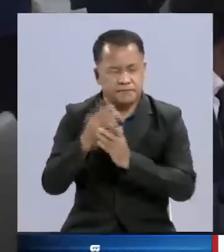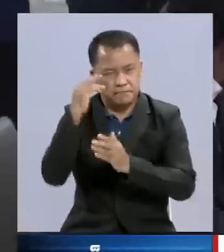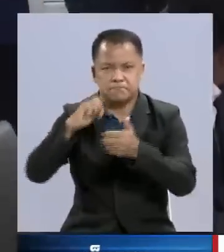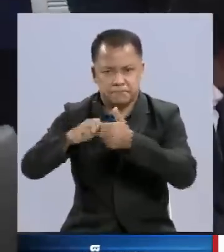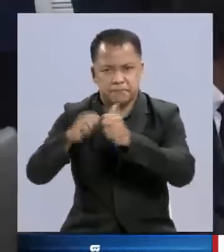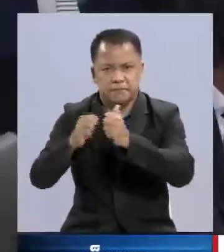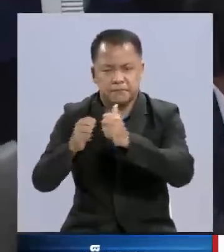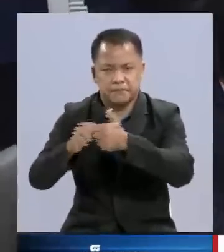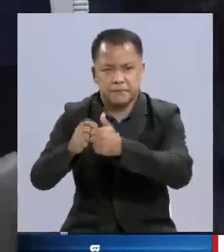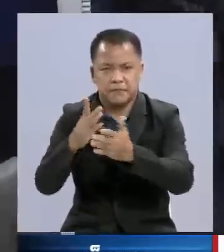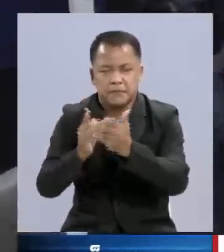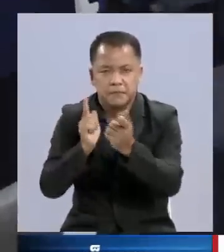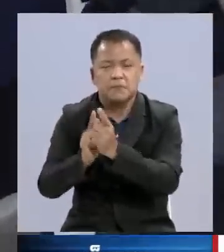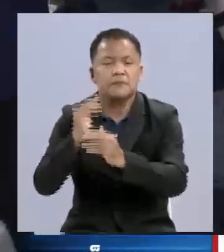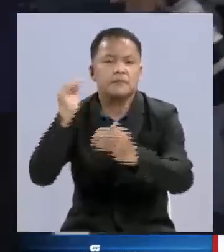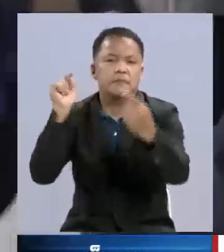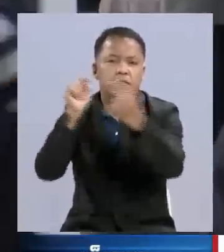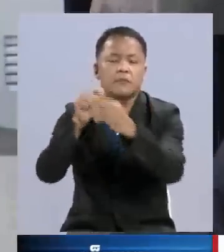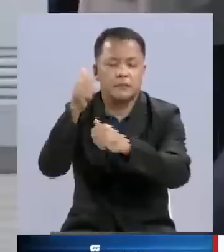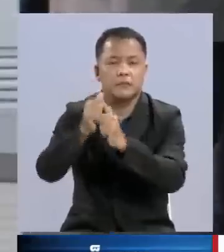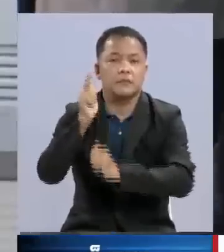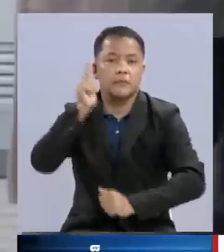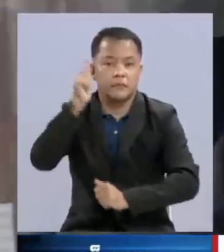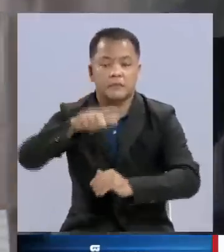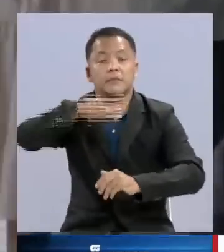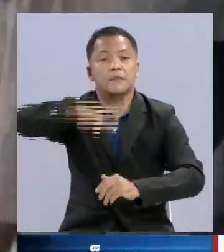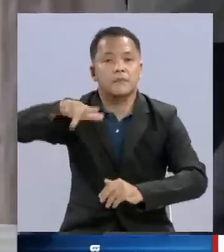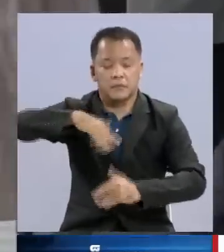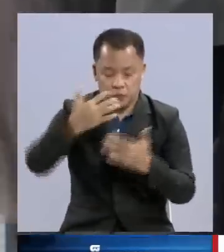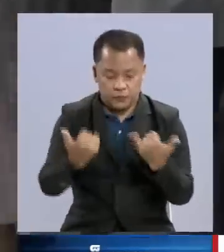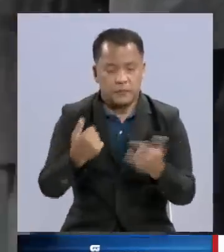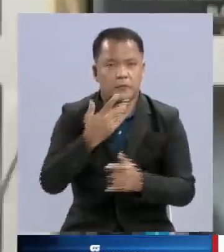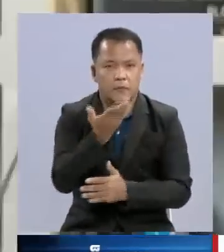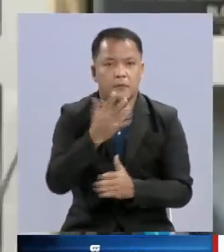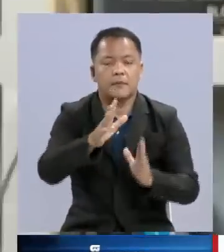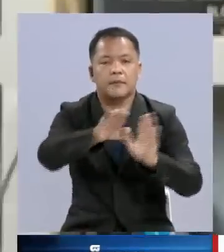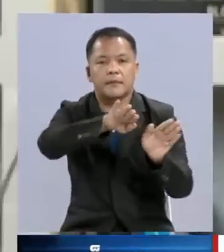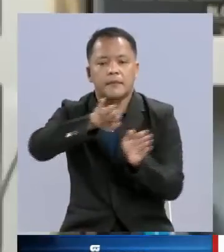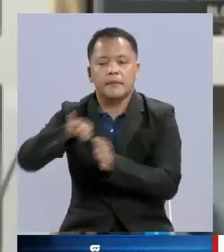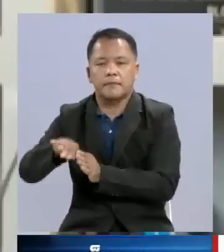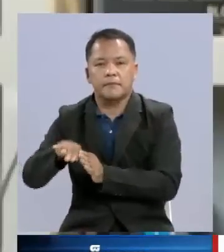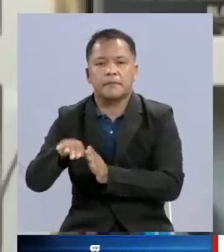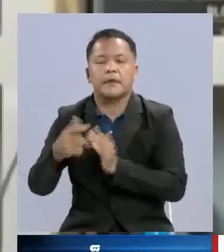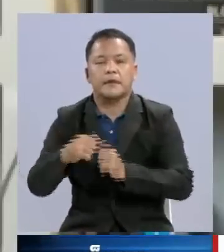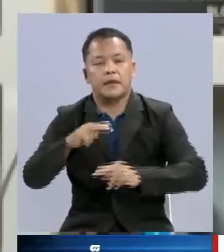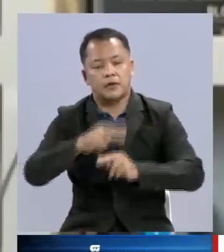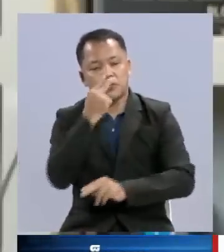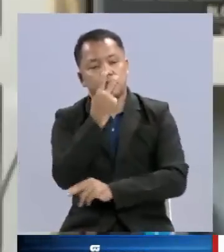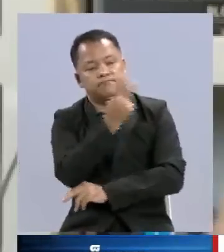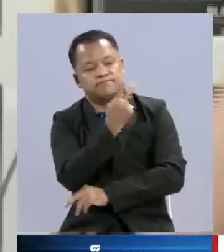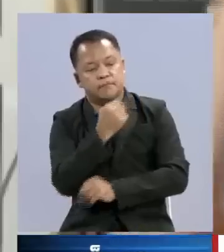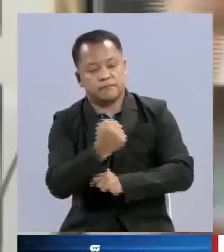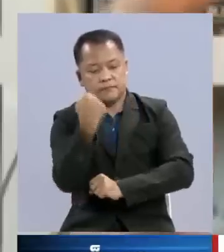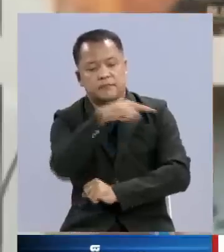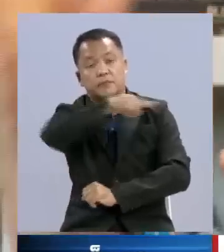ายด่านจนกว่าจะถึงฝันคุณทักษิณและเพื่อไทยตอนนี้ขอหลบร้อนทางการเมืองนั่งดูกลเกมผู้มี